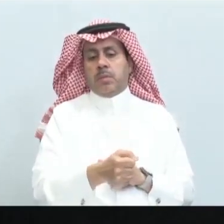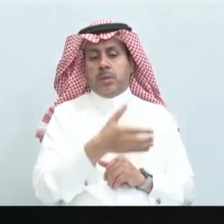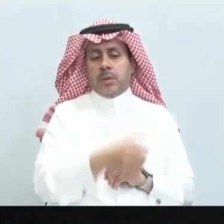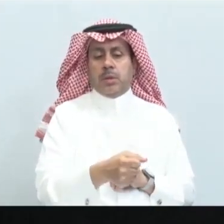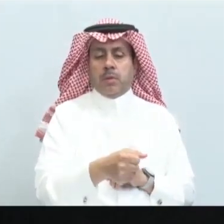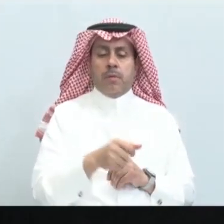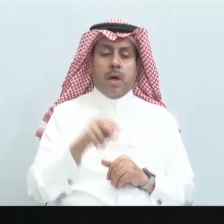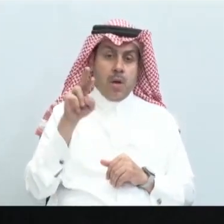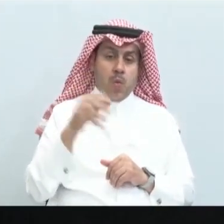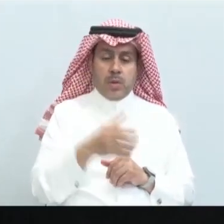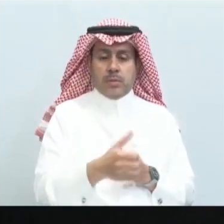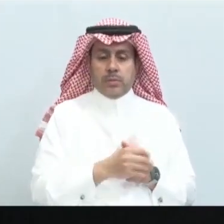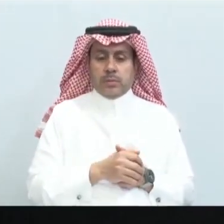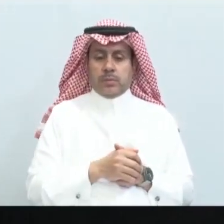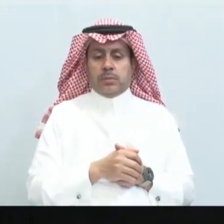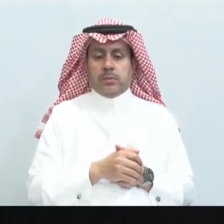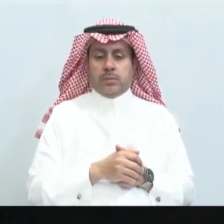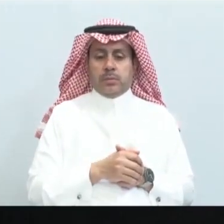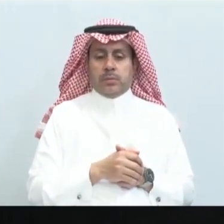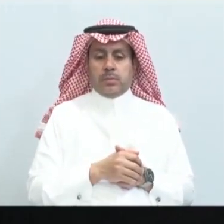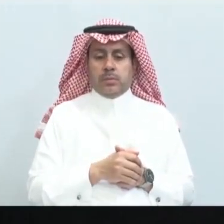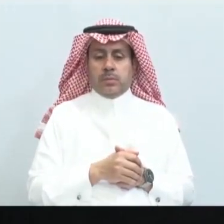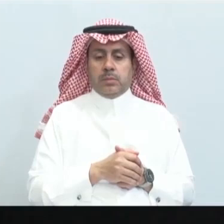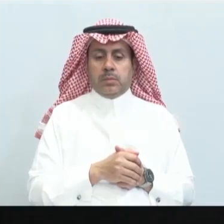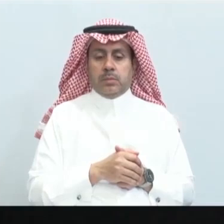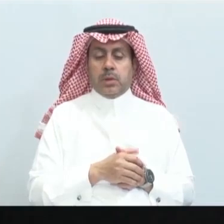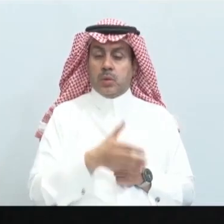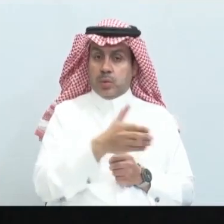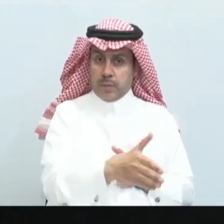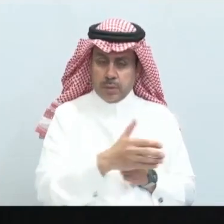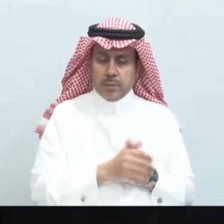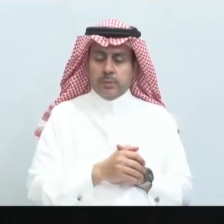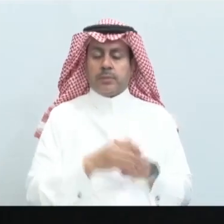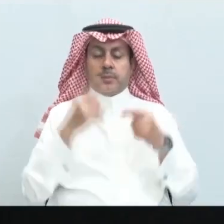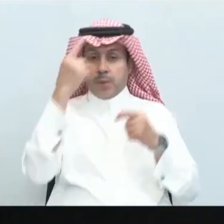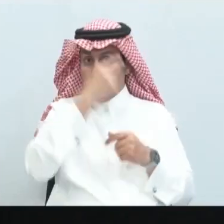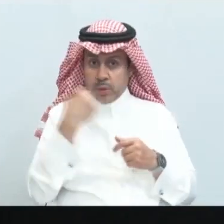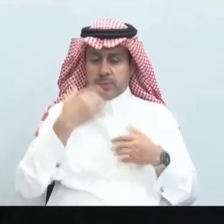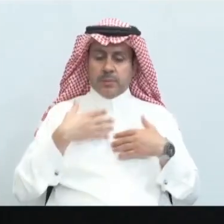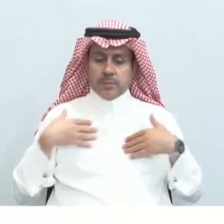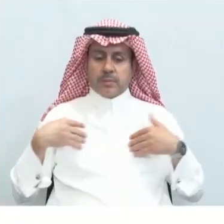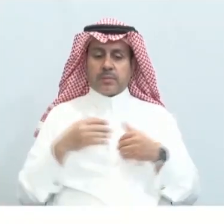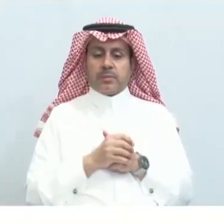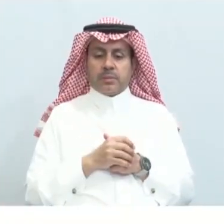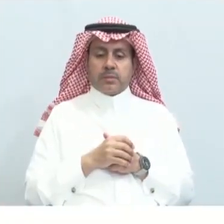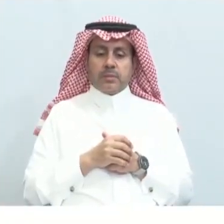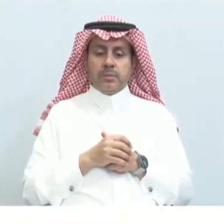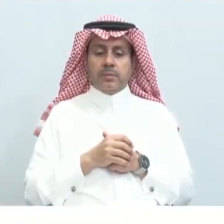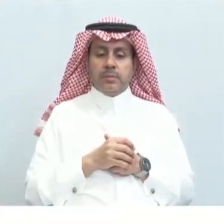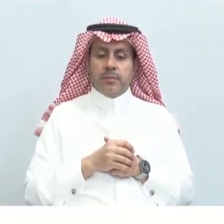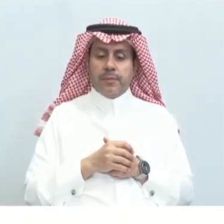وصافح واخواني وصافحوا من اقابله اصافحه ثم بعد ذلك ماذا اذا